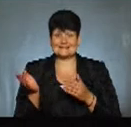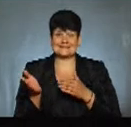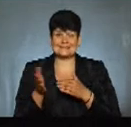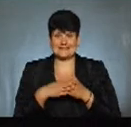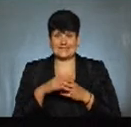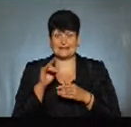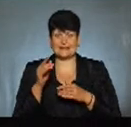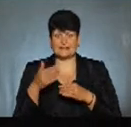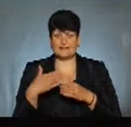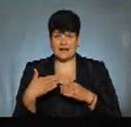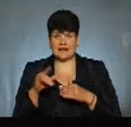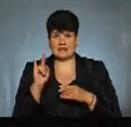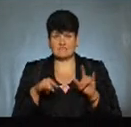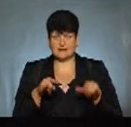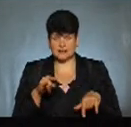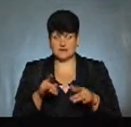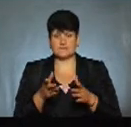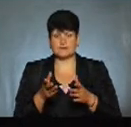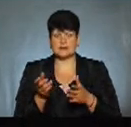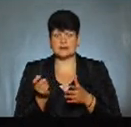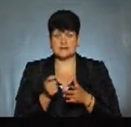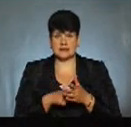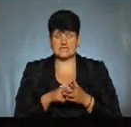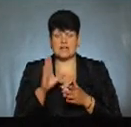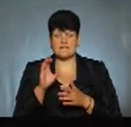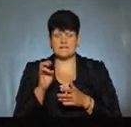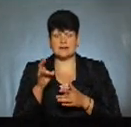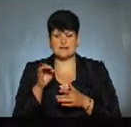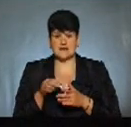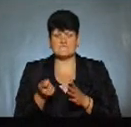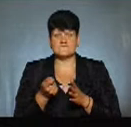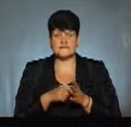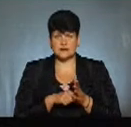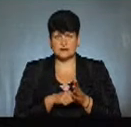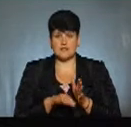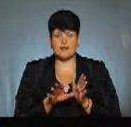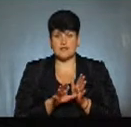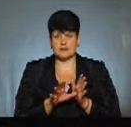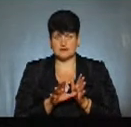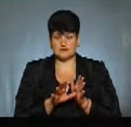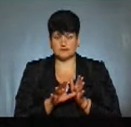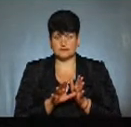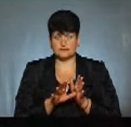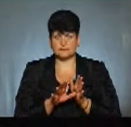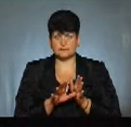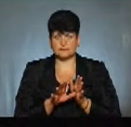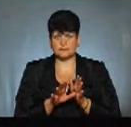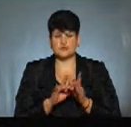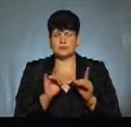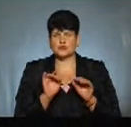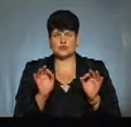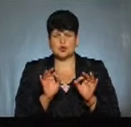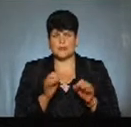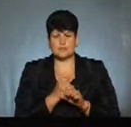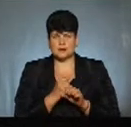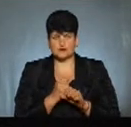двері, закрийте вентиляційні шляхи по можливості, вимкніть електрику, електричні прилади, щоб нічого не